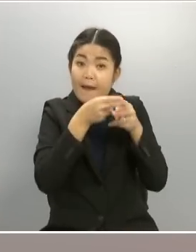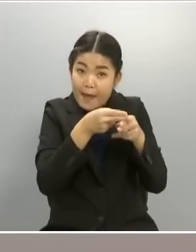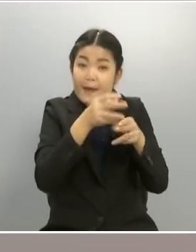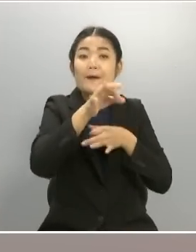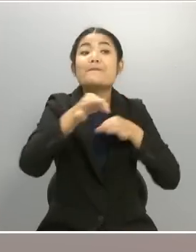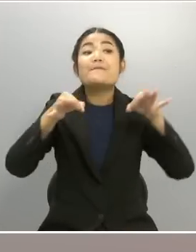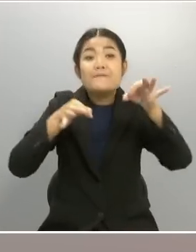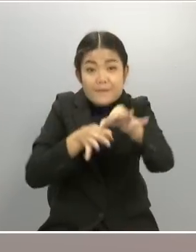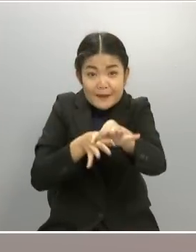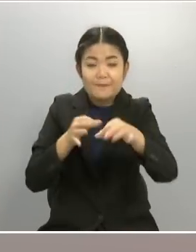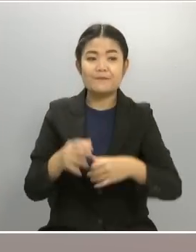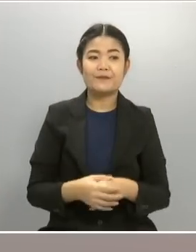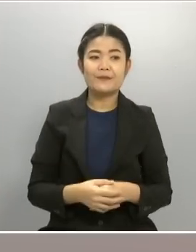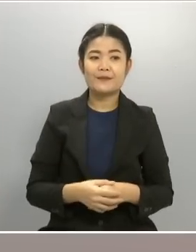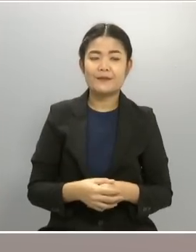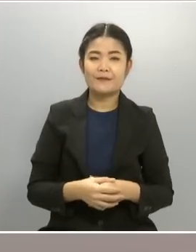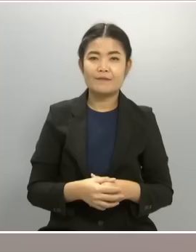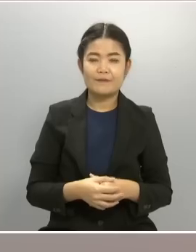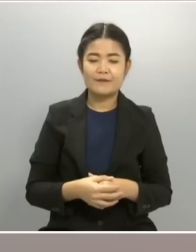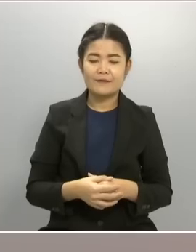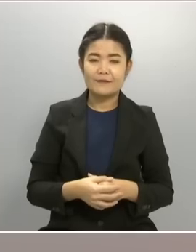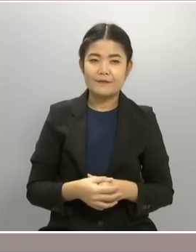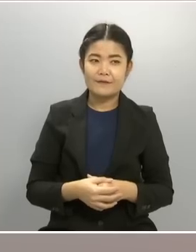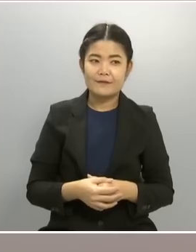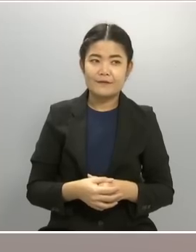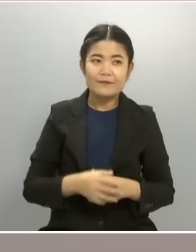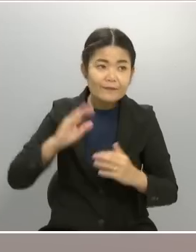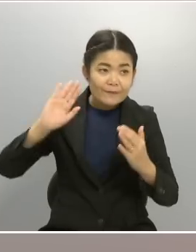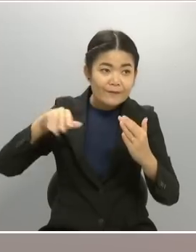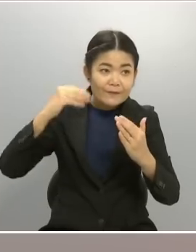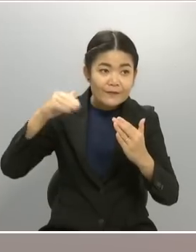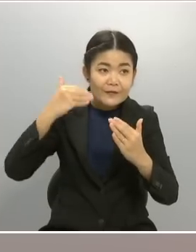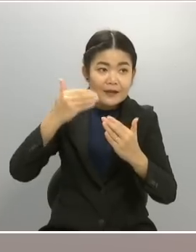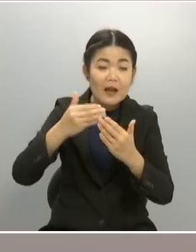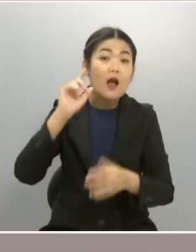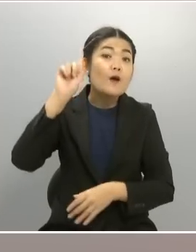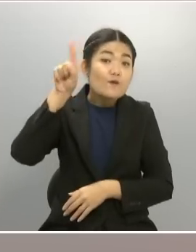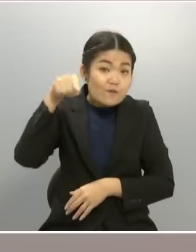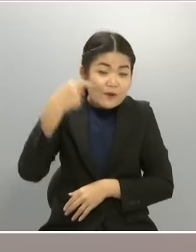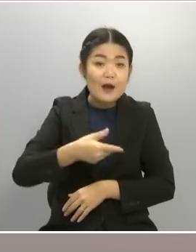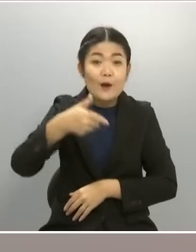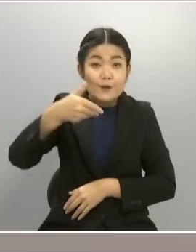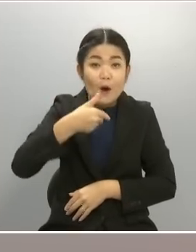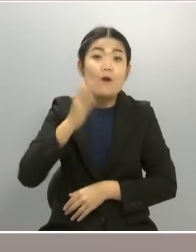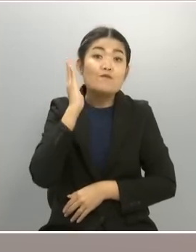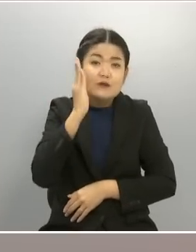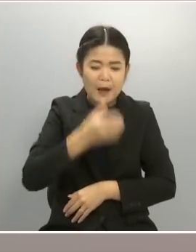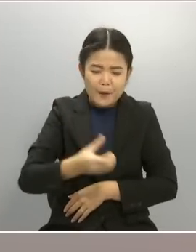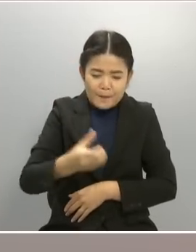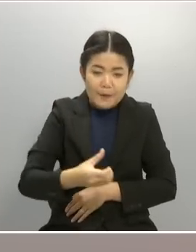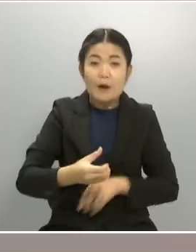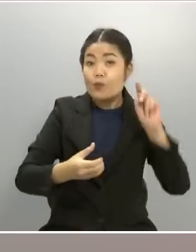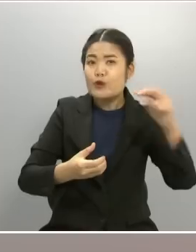แจกกันหลังจากนั้นหลังจากนั้นหญิงสาวคนนี้ก็ยังขอให้ตนสำเร็จความใคร่ให้ดูด้วย